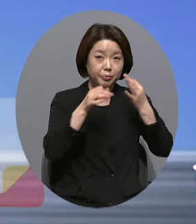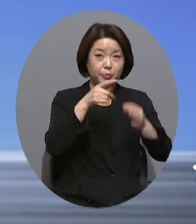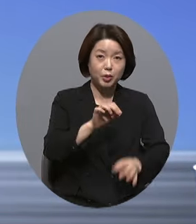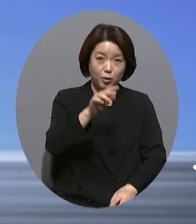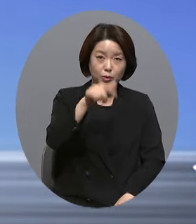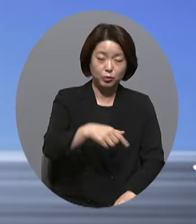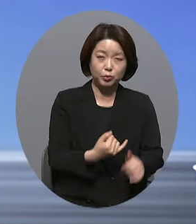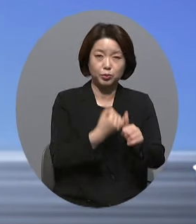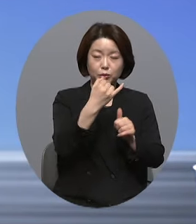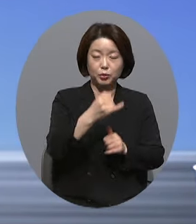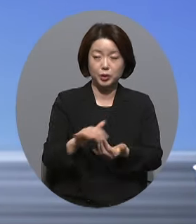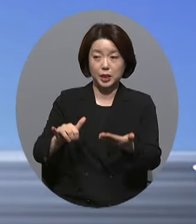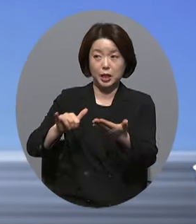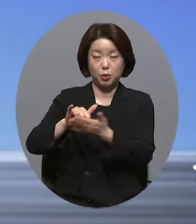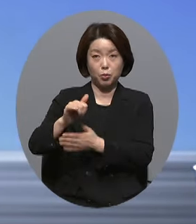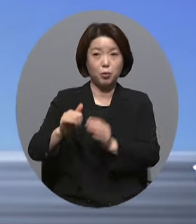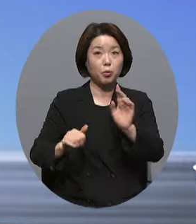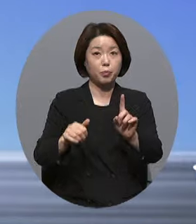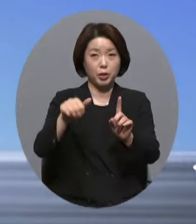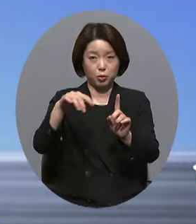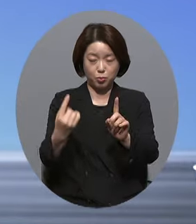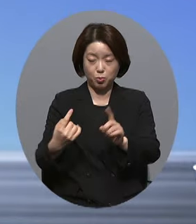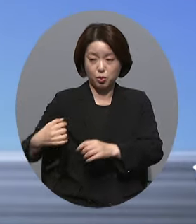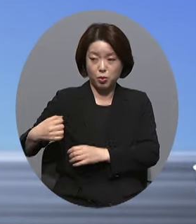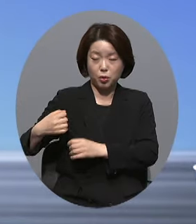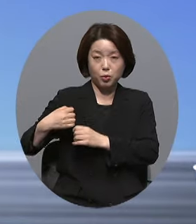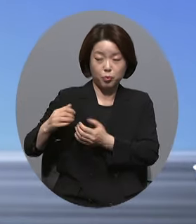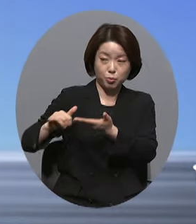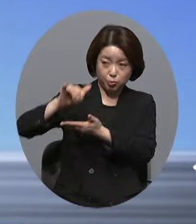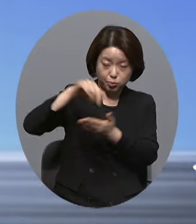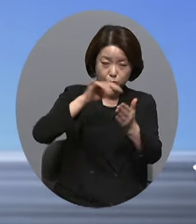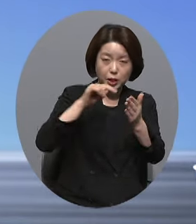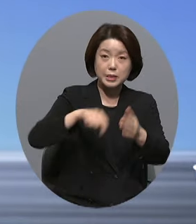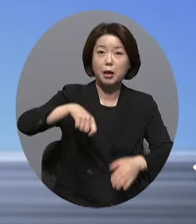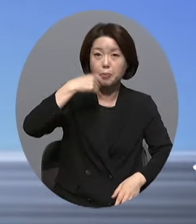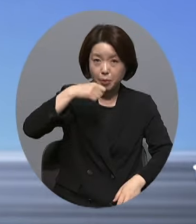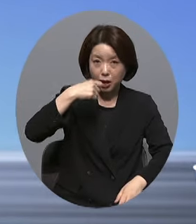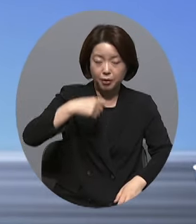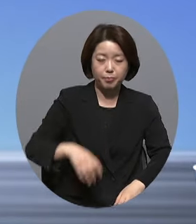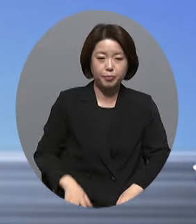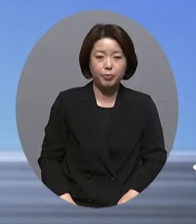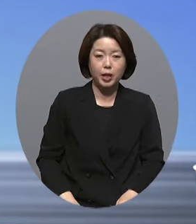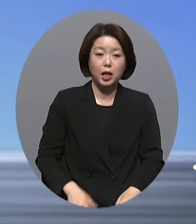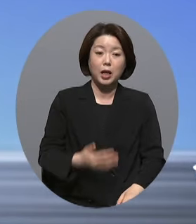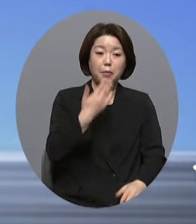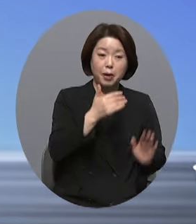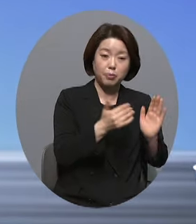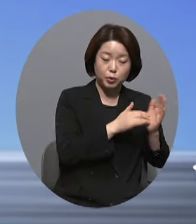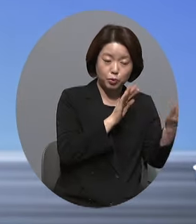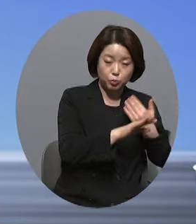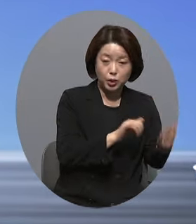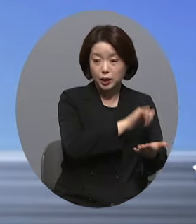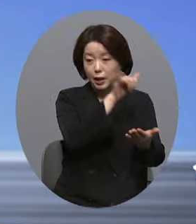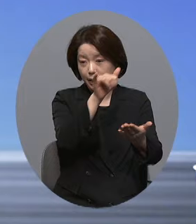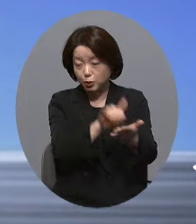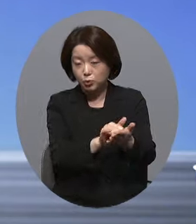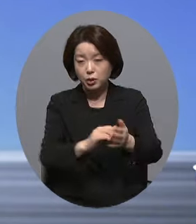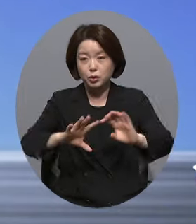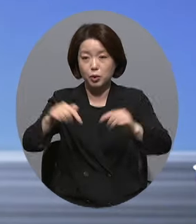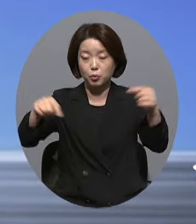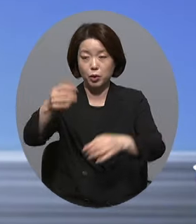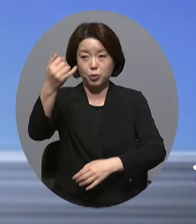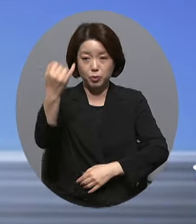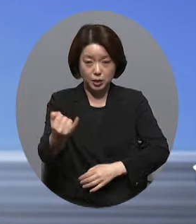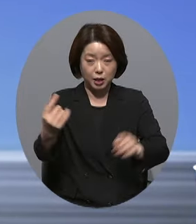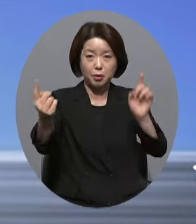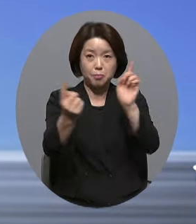여사는 공군 2호기에서 기내식을 먹었고 인도에 도착해서는 인도 외교장관을 만났는데 그 외교장관 만났을 때의